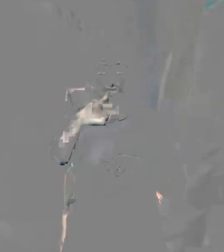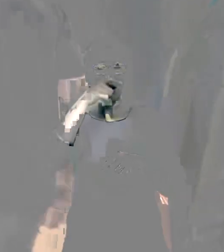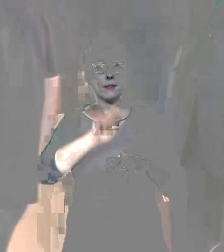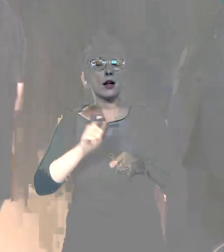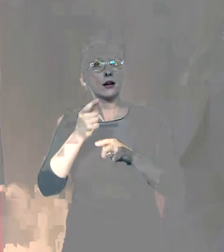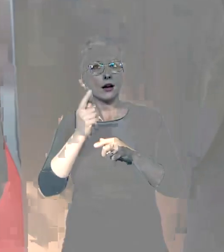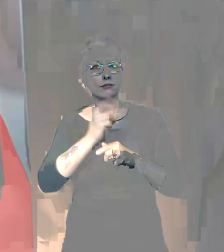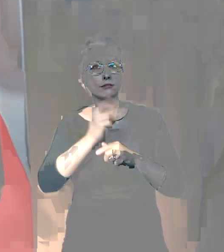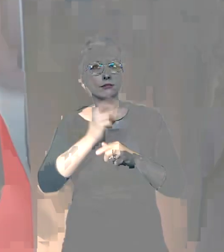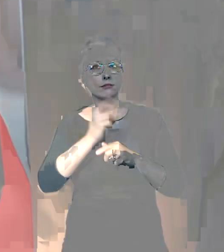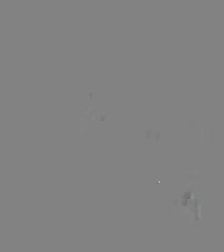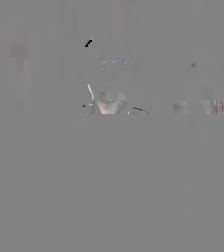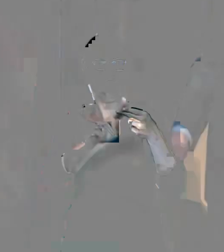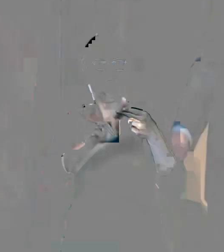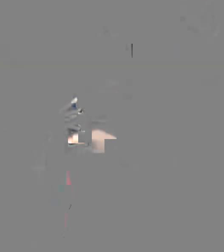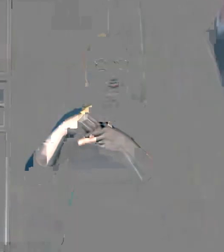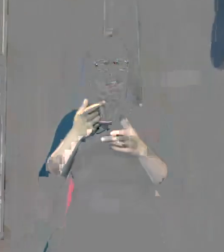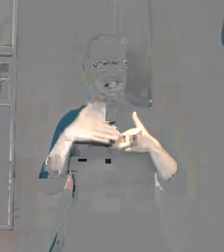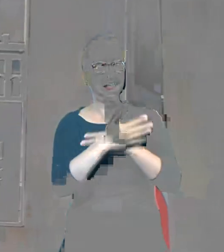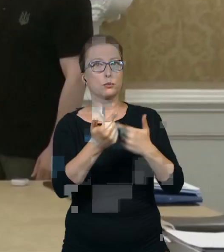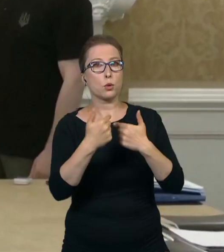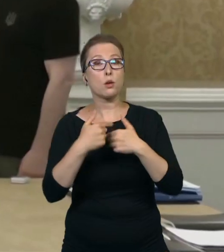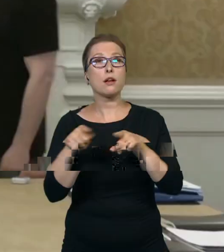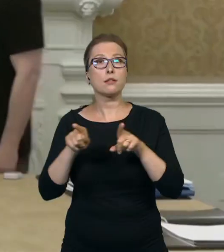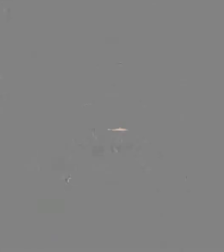republikanským a záležitoství prezidentem